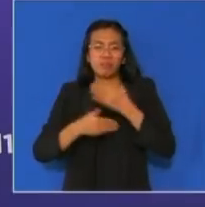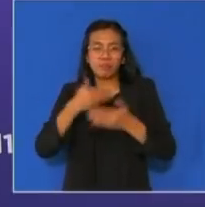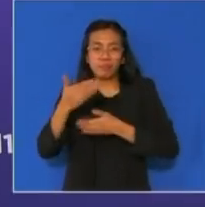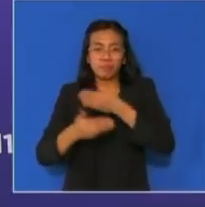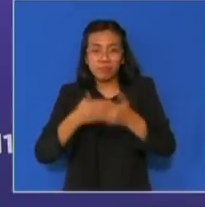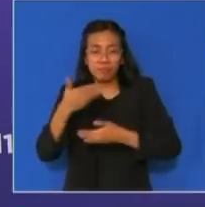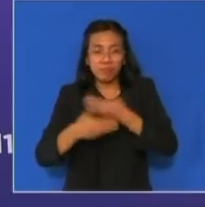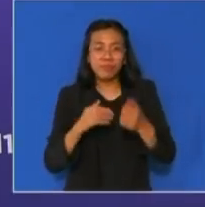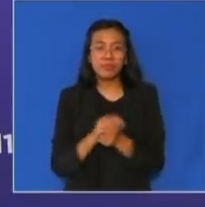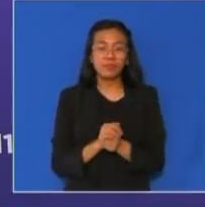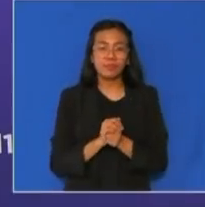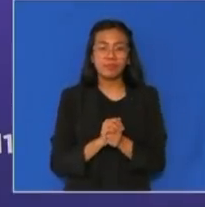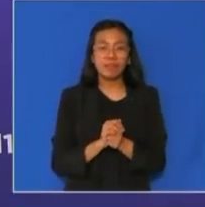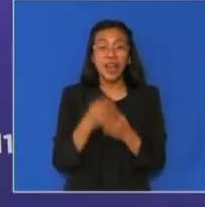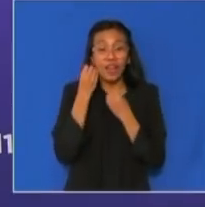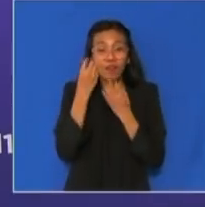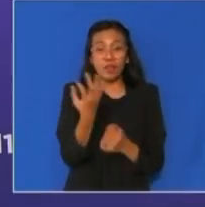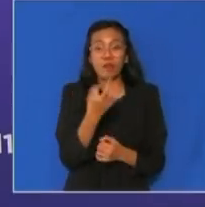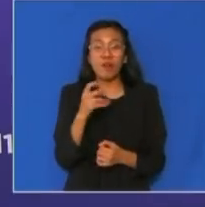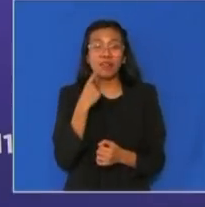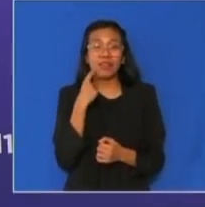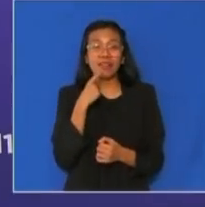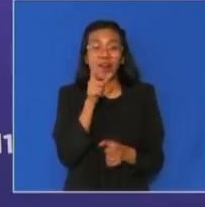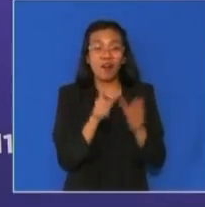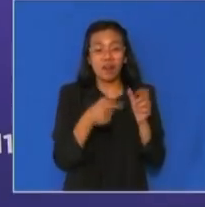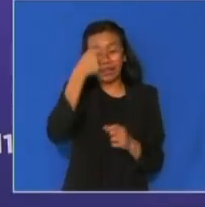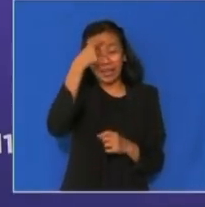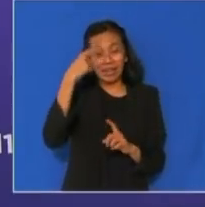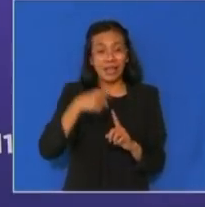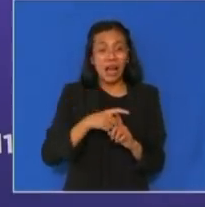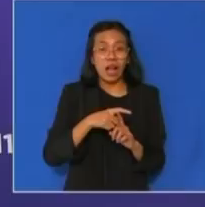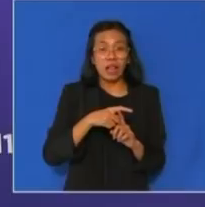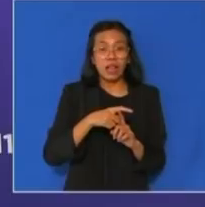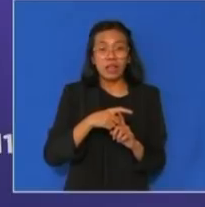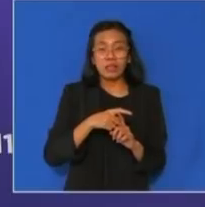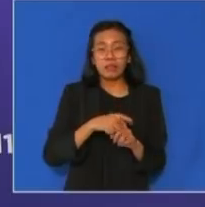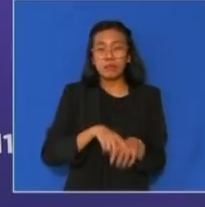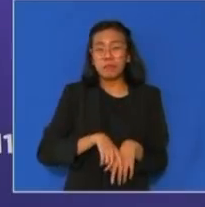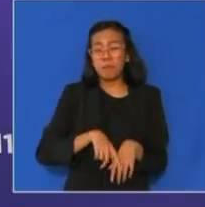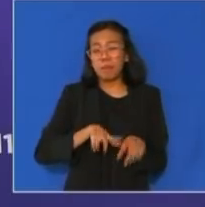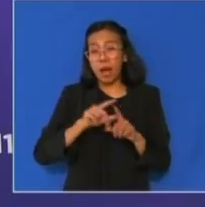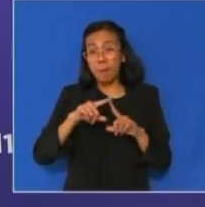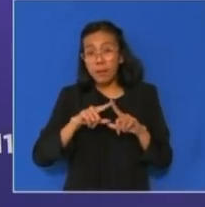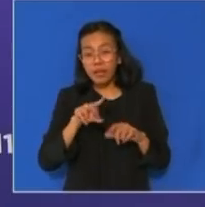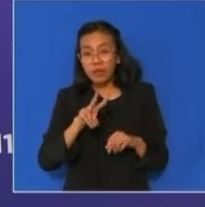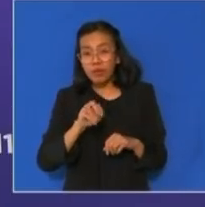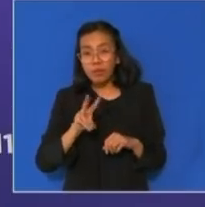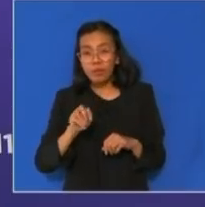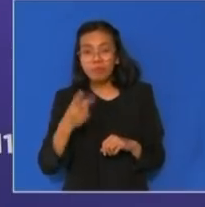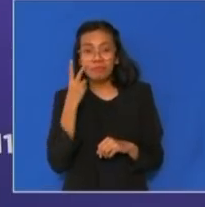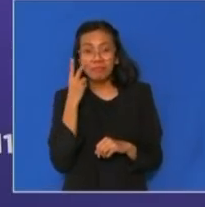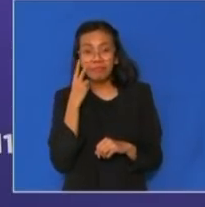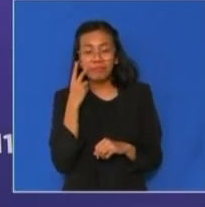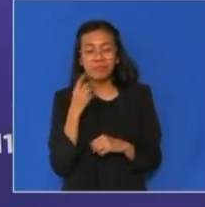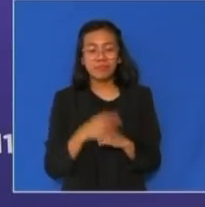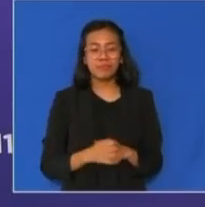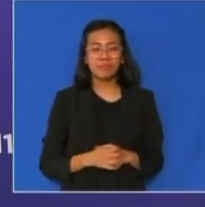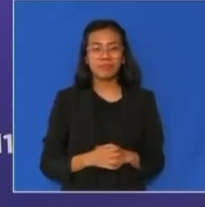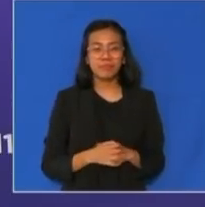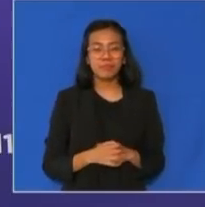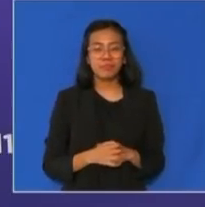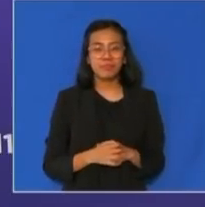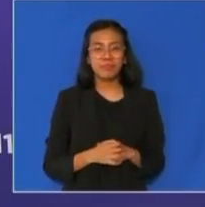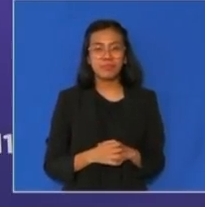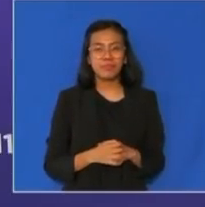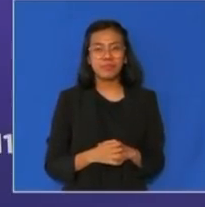kita update pada tanggal 18 April hari ini pada pukul 12.00 adalah sebagai berikut.